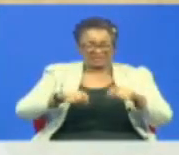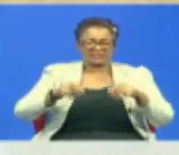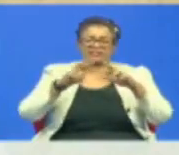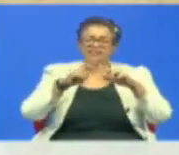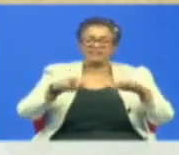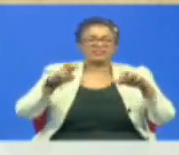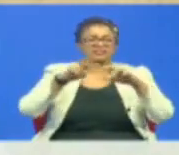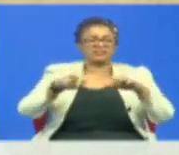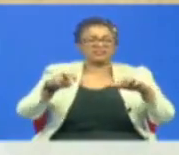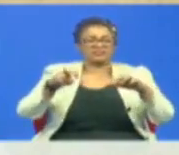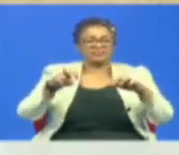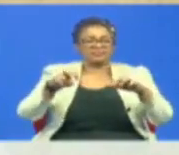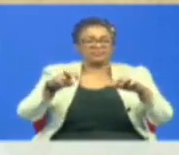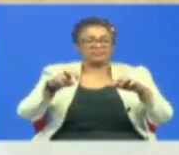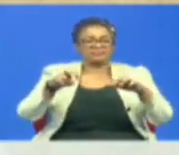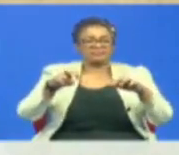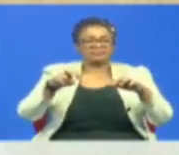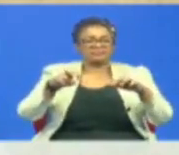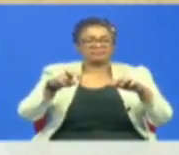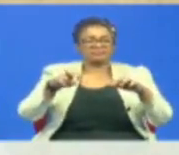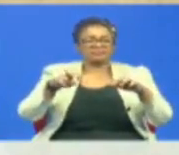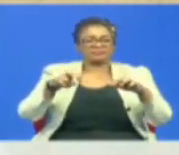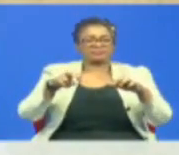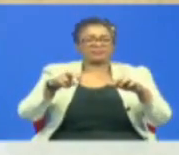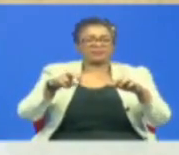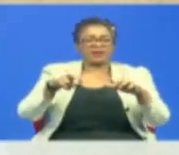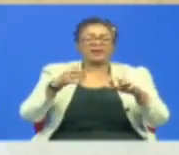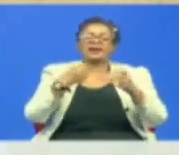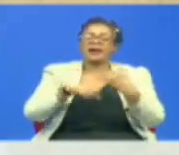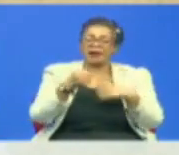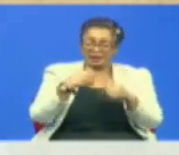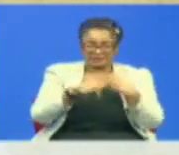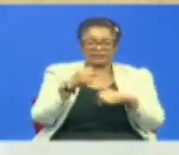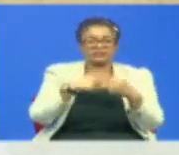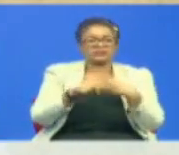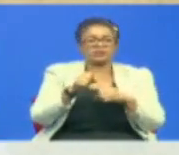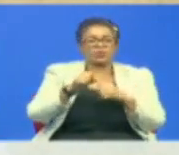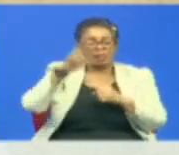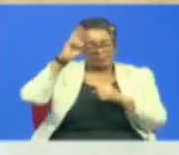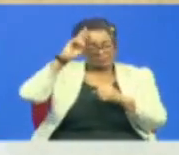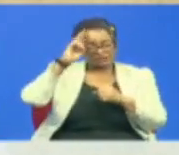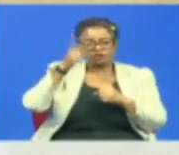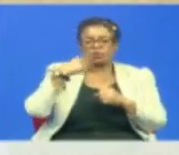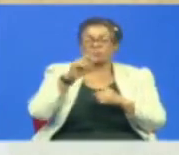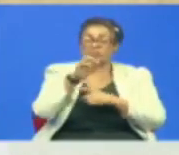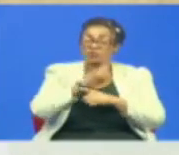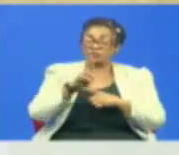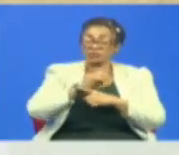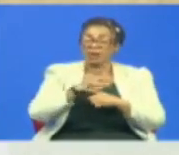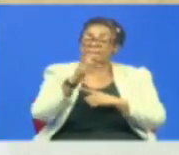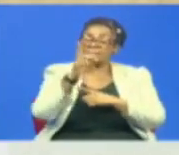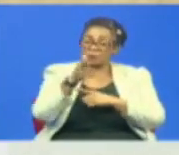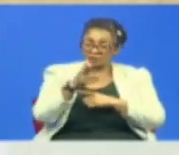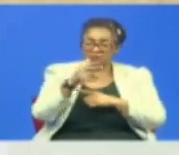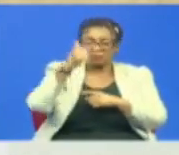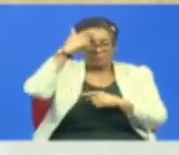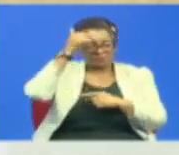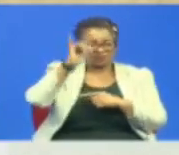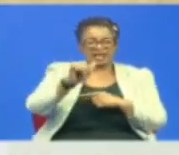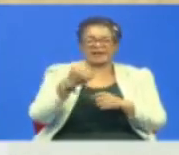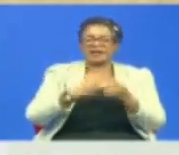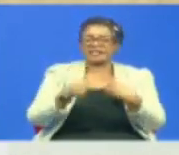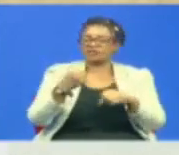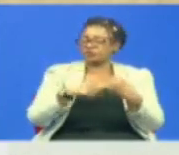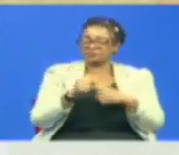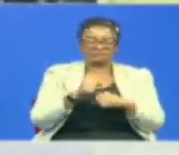investigate and take action on the police who use the live bullets, because that action was